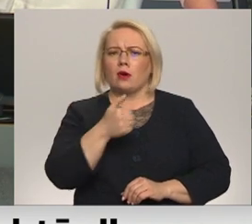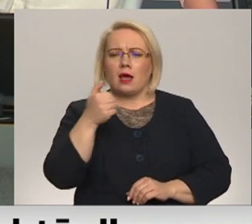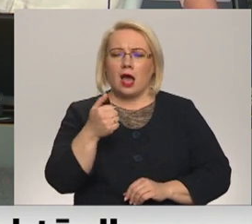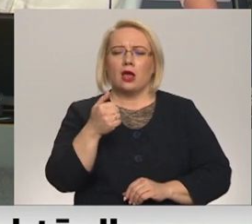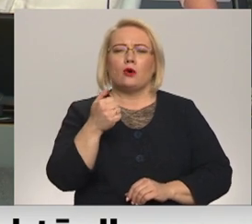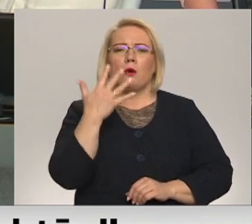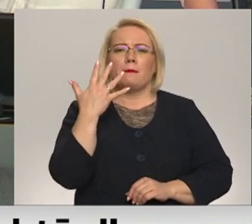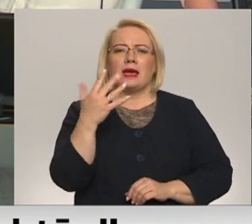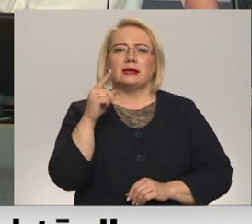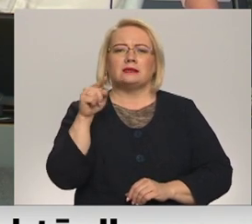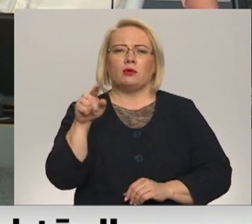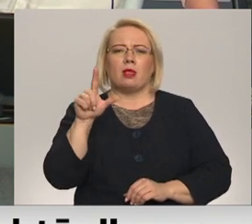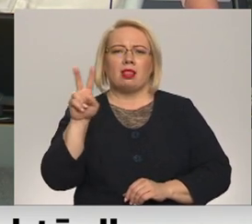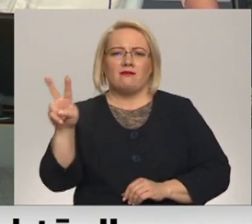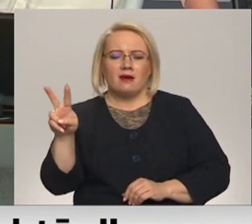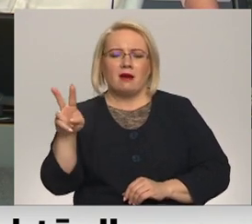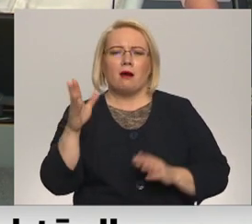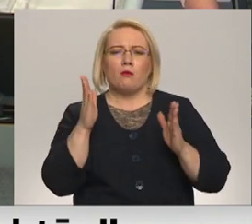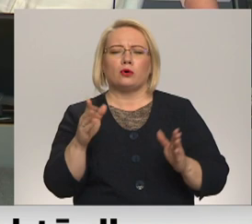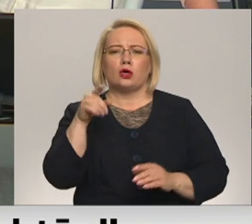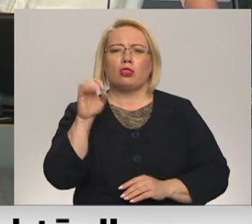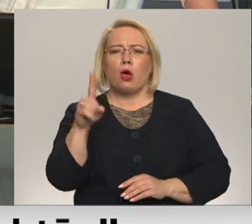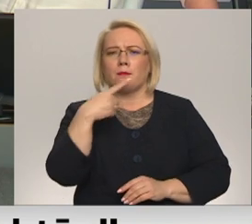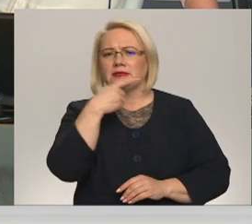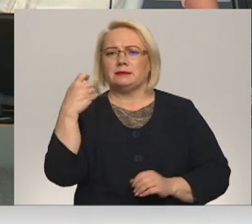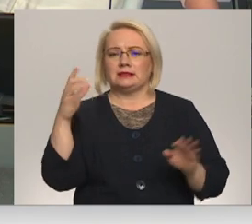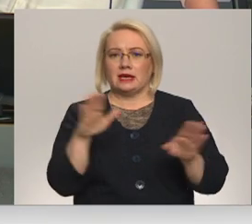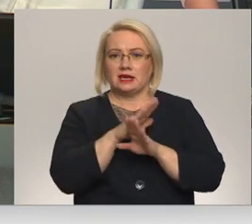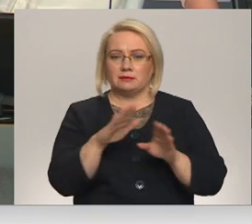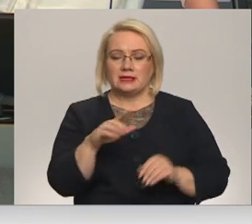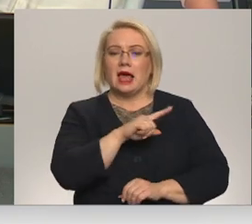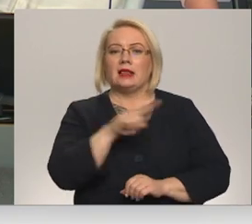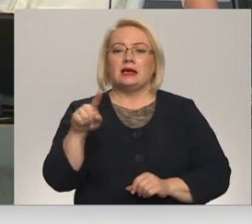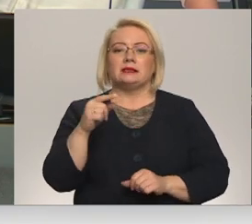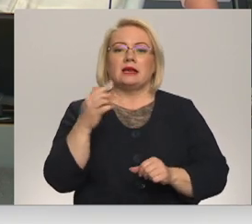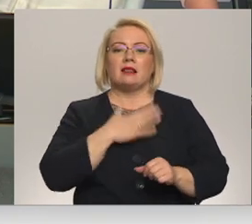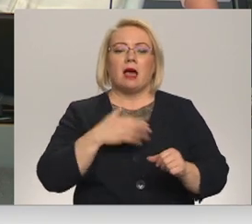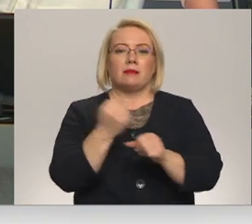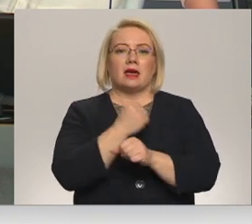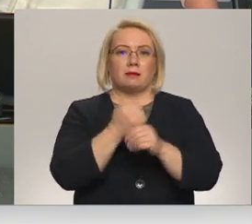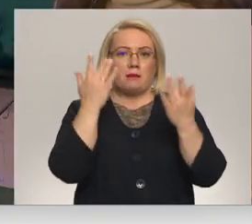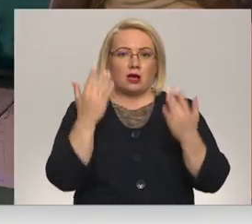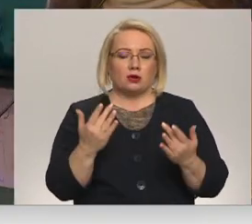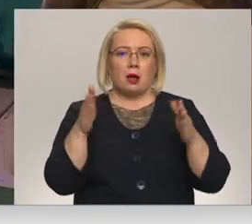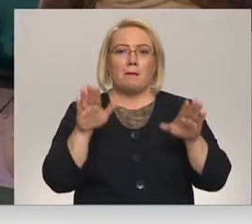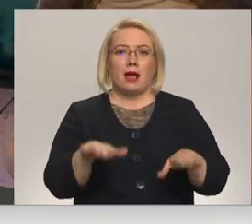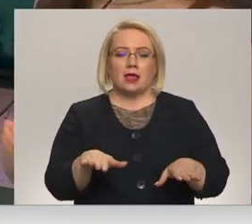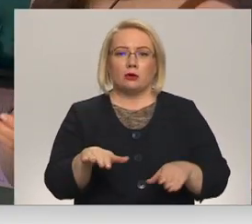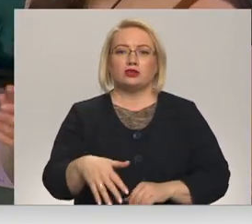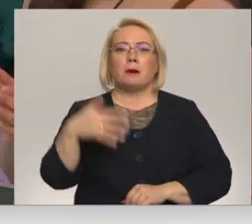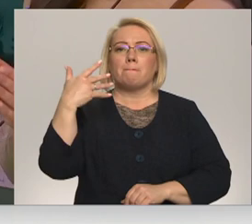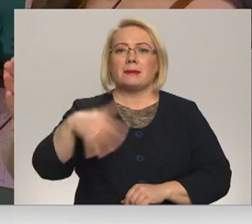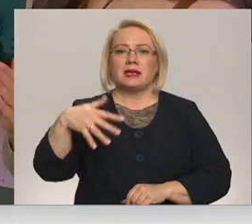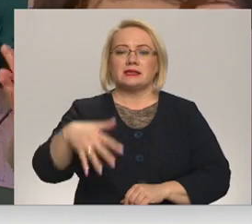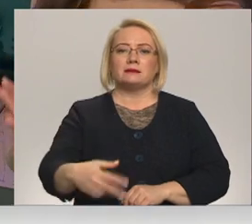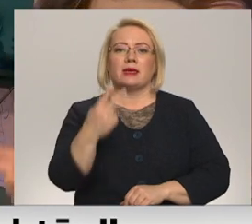ētrā pieprasītāko dziesmu top 100. Līdz labdarības maratona noslēgumam ir palikušas vien